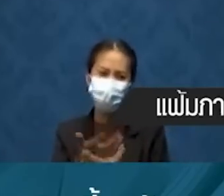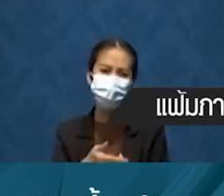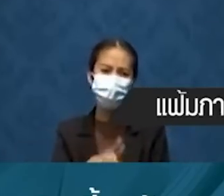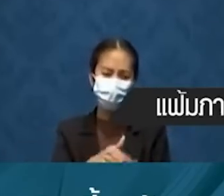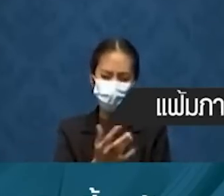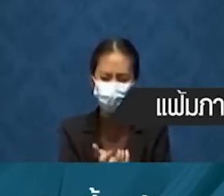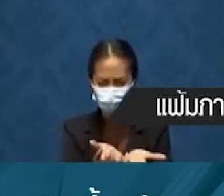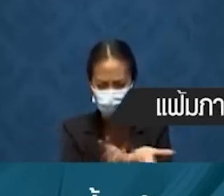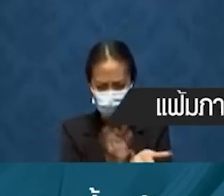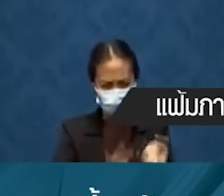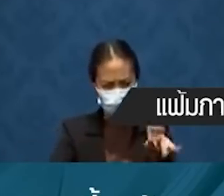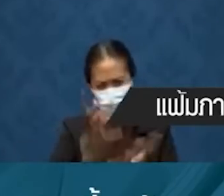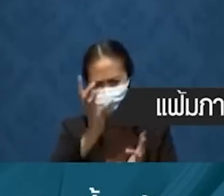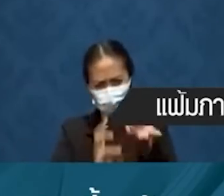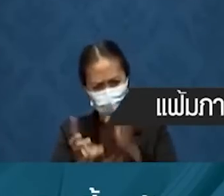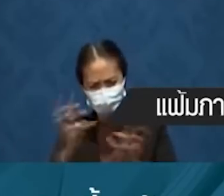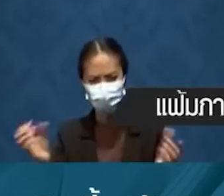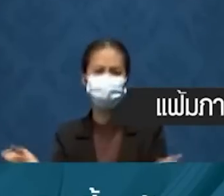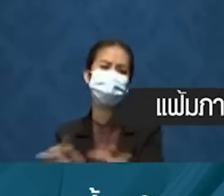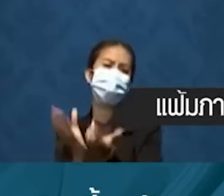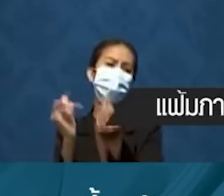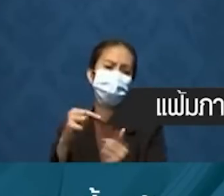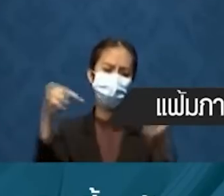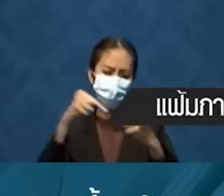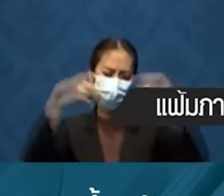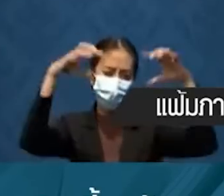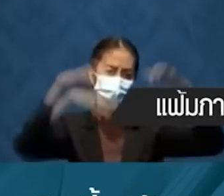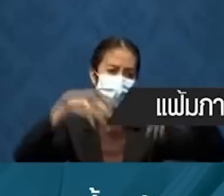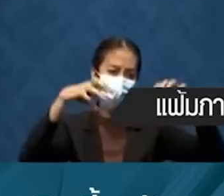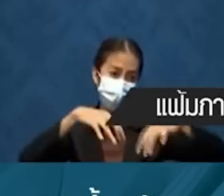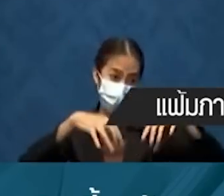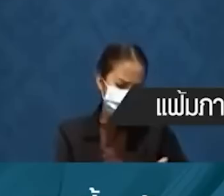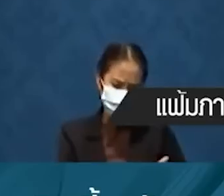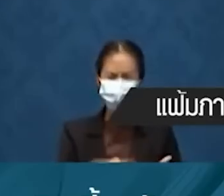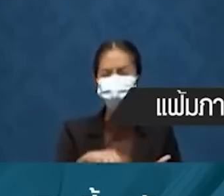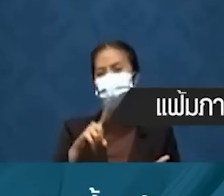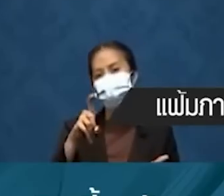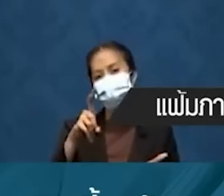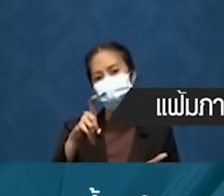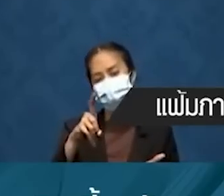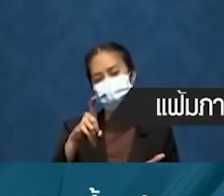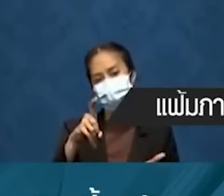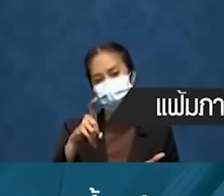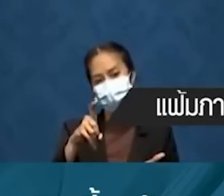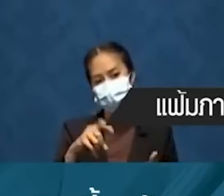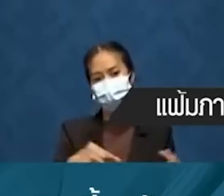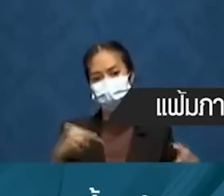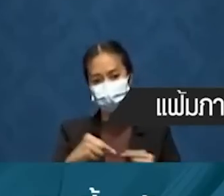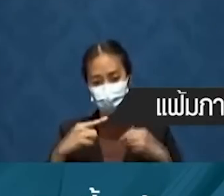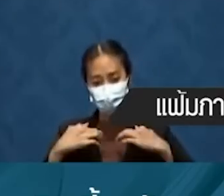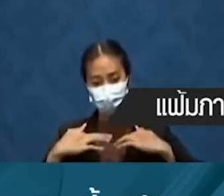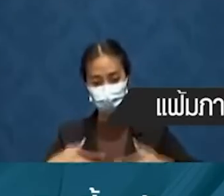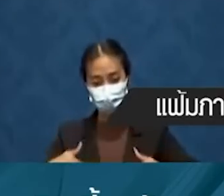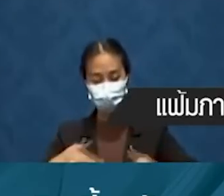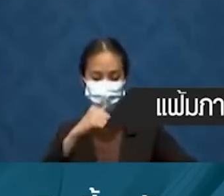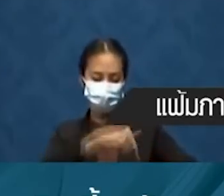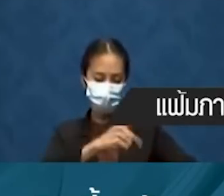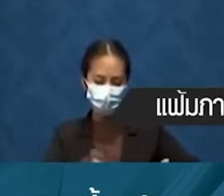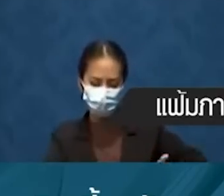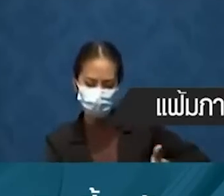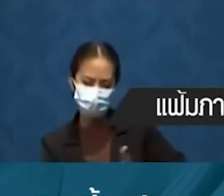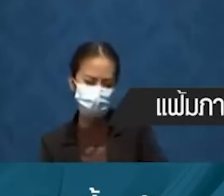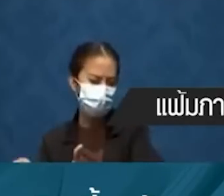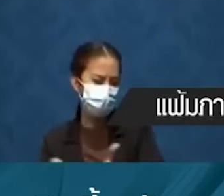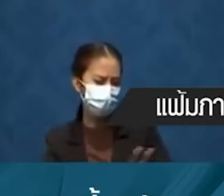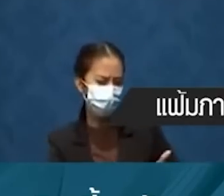ที่กู้ไปนั้นต้องมีความรับผิดชอบต้องรู้ว่าคุณจะต้องมีภาระเนี่ยในการที่จะต้องจ่ายคืนพร้อมดอกเบี้ยแต่ด